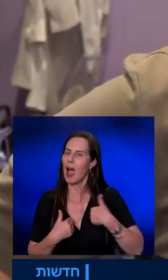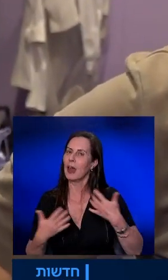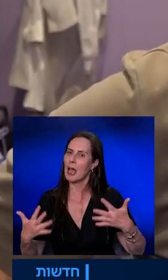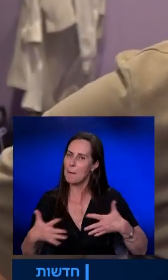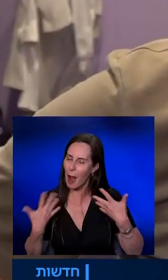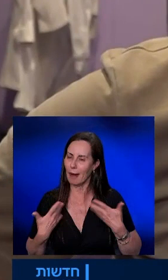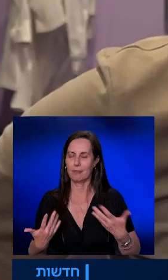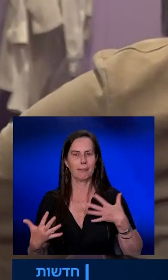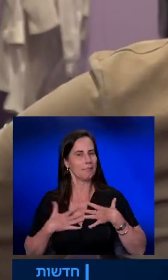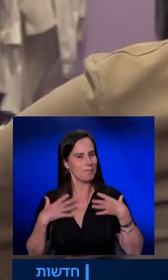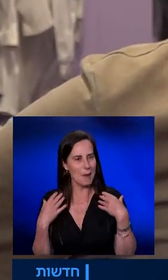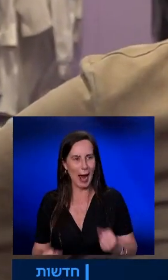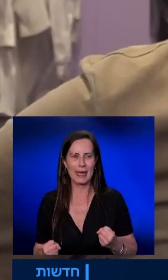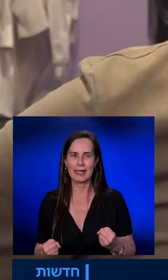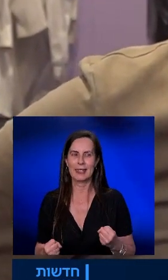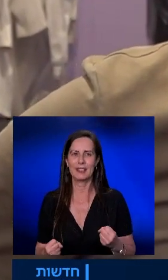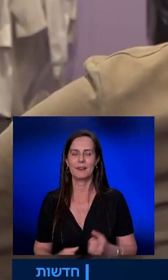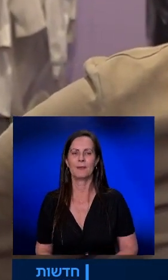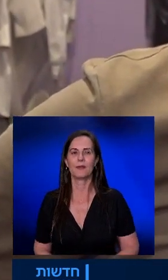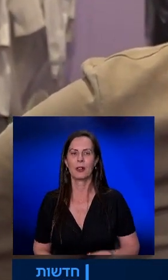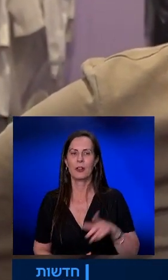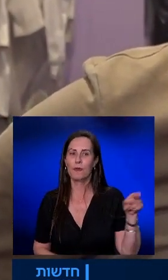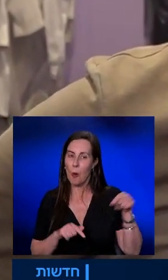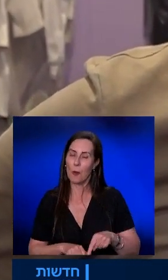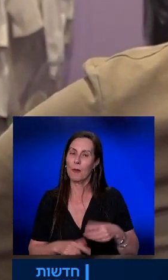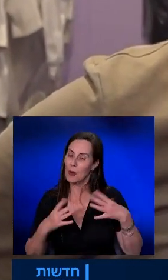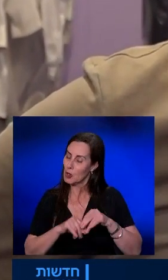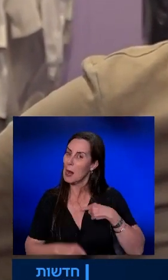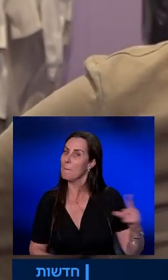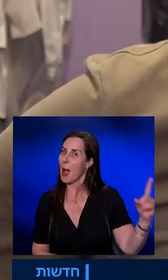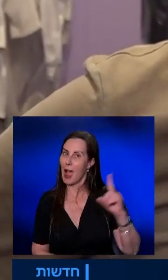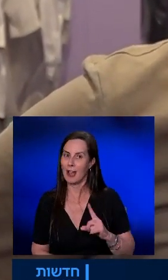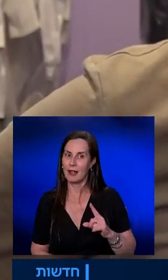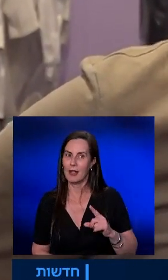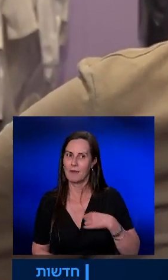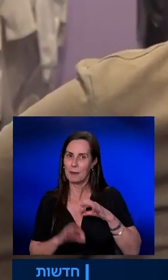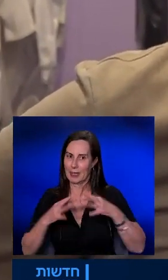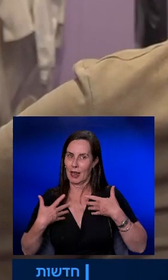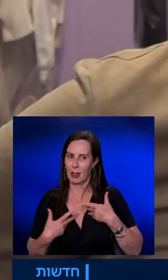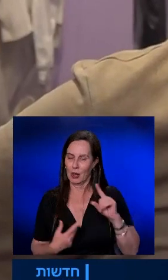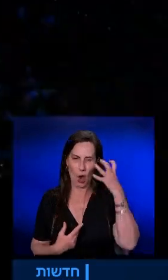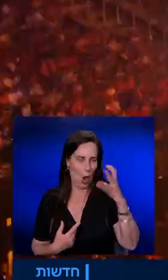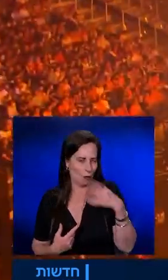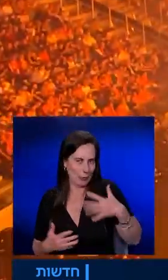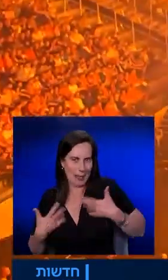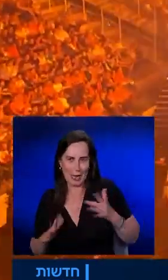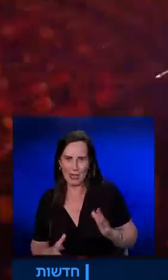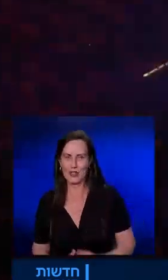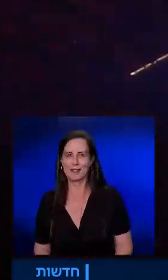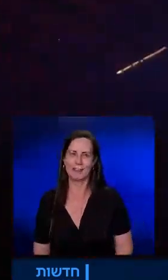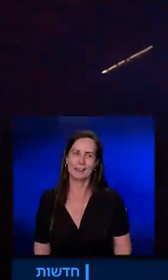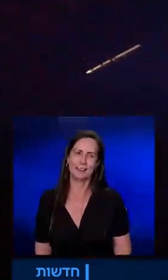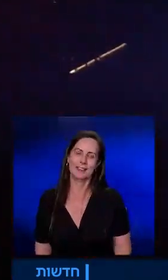ושאני בריא, ושאני מאושר. ושהוא כאן, ושהמשפחה שלי מגיעה, ואז אני מתחיל להתרגש ואני לא אוהב את הרעיון הזה.